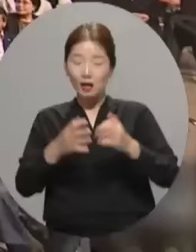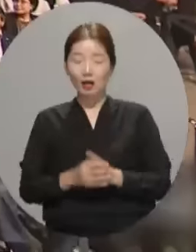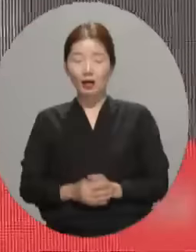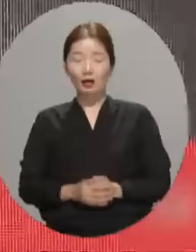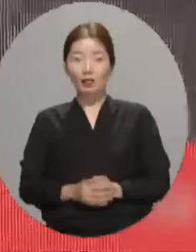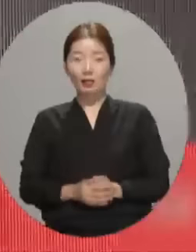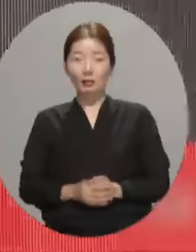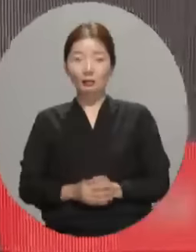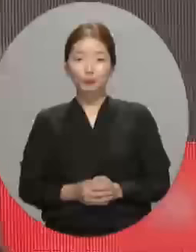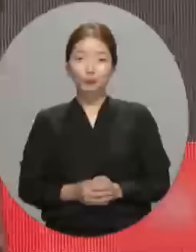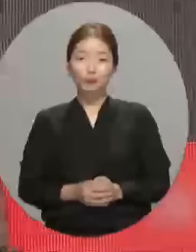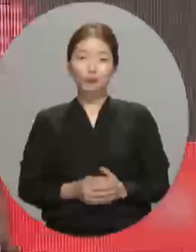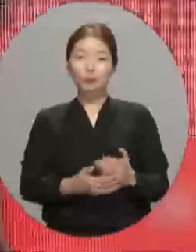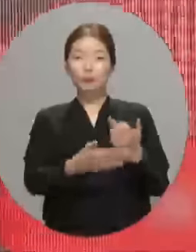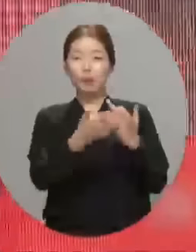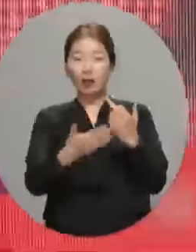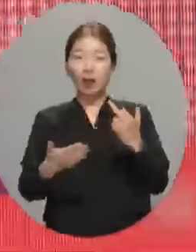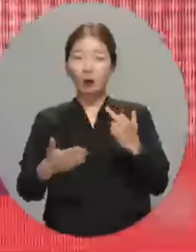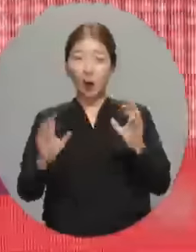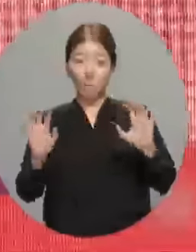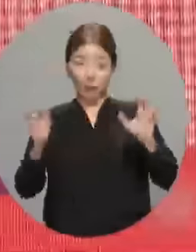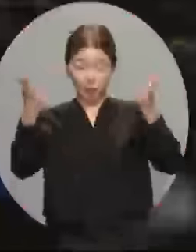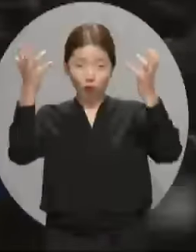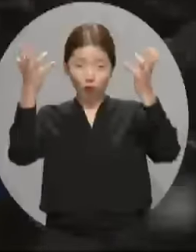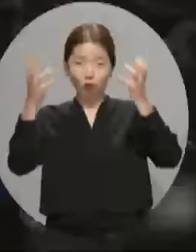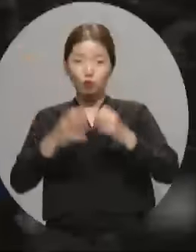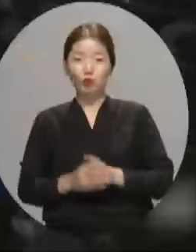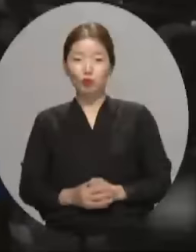갖습니다. 강원 특별자치도 박수!